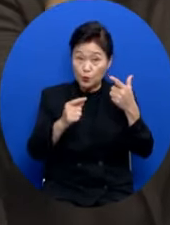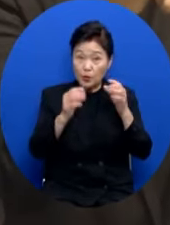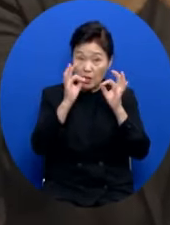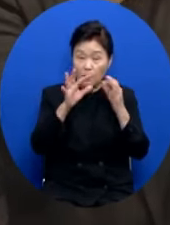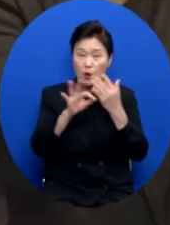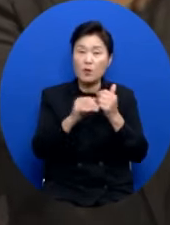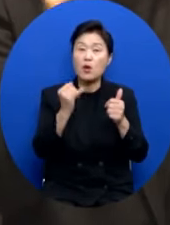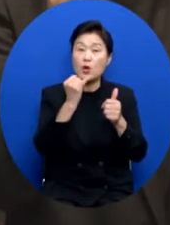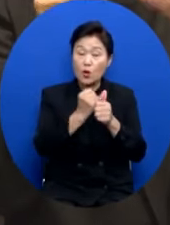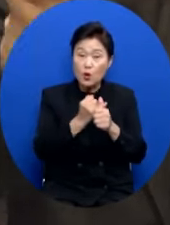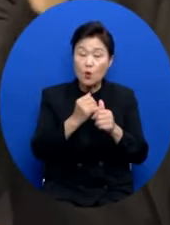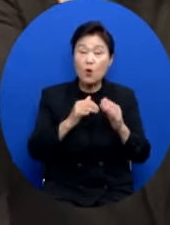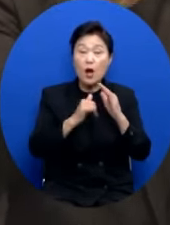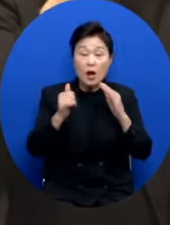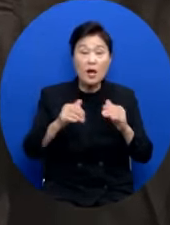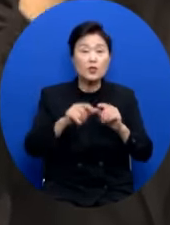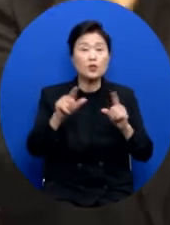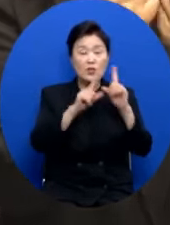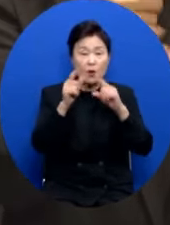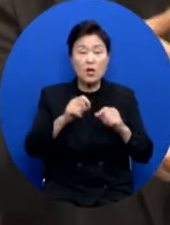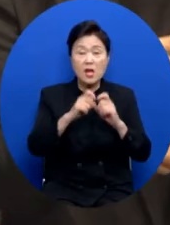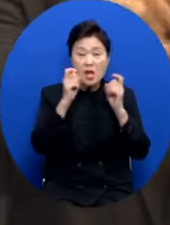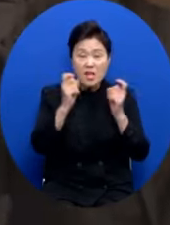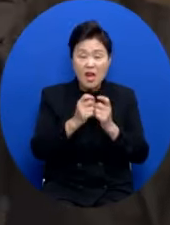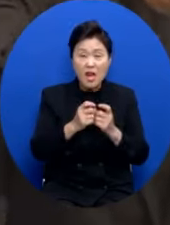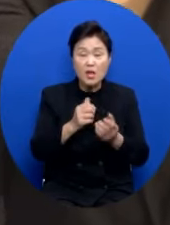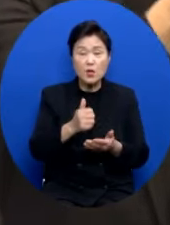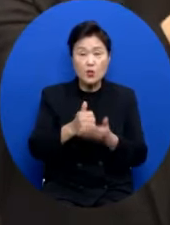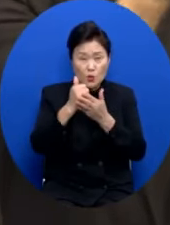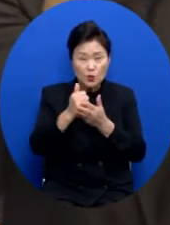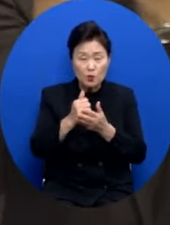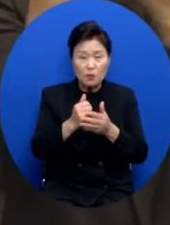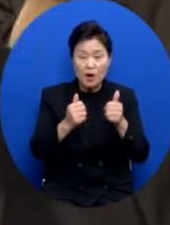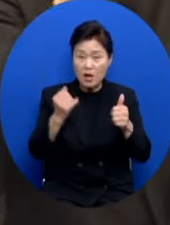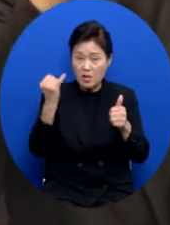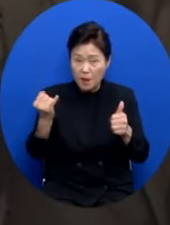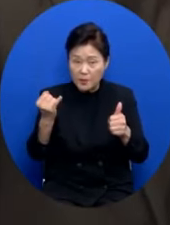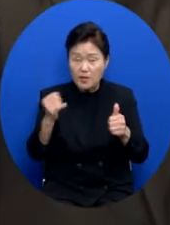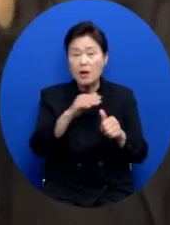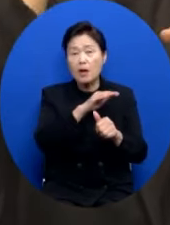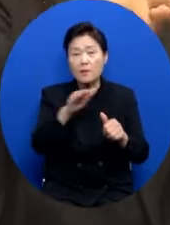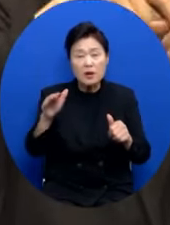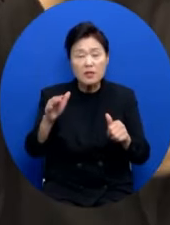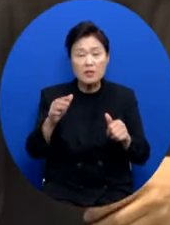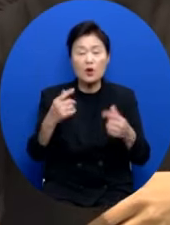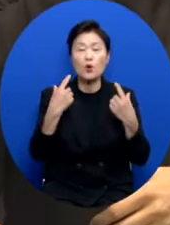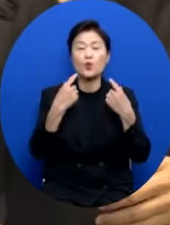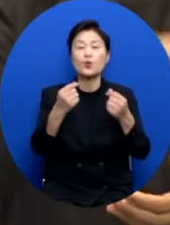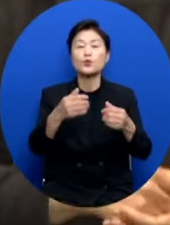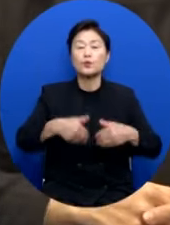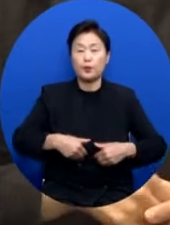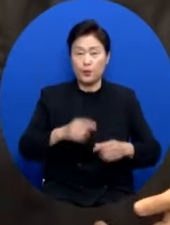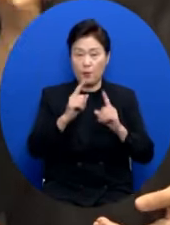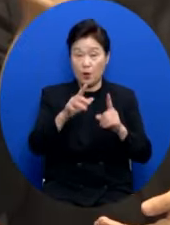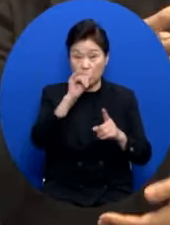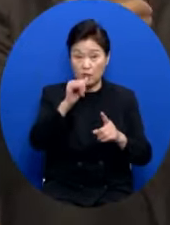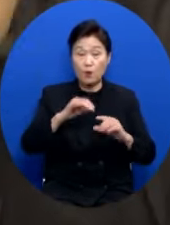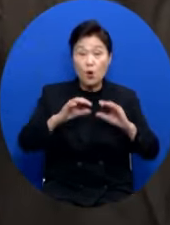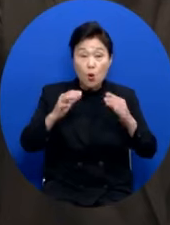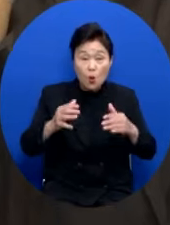생활은 개인의 조언과 양성의 평등을 기초로 성립되고 유지되어야 하며